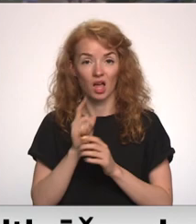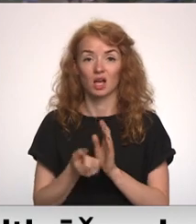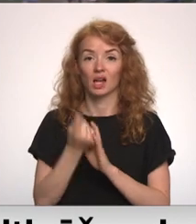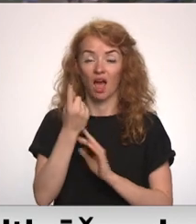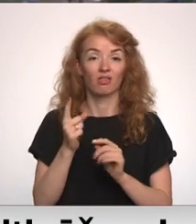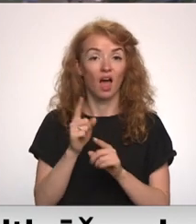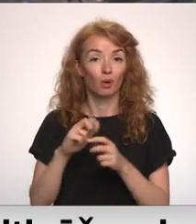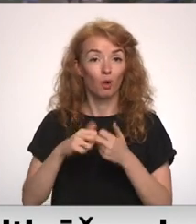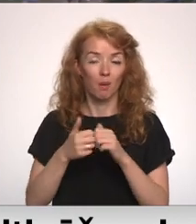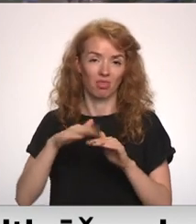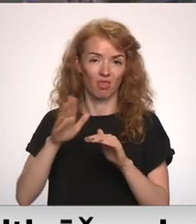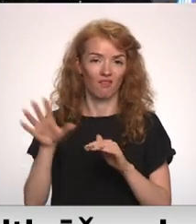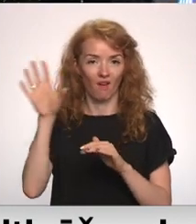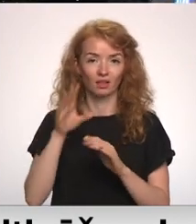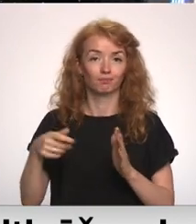samazinātais valsts atbalsts.